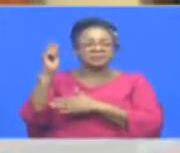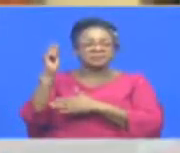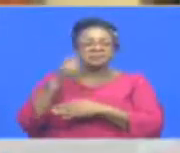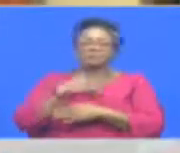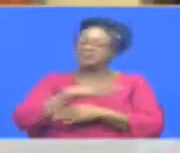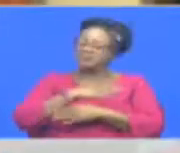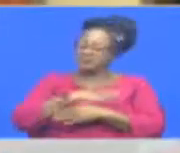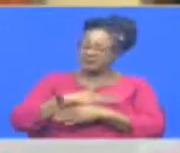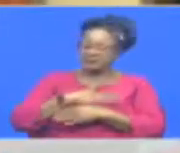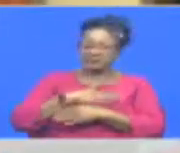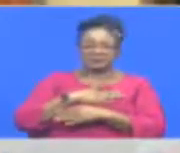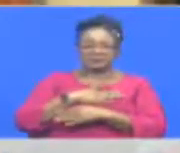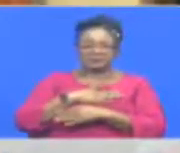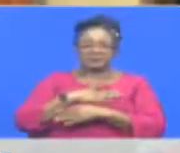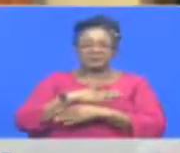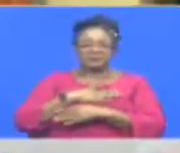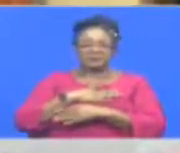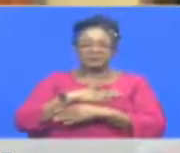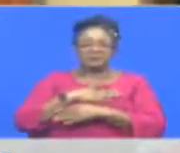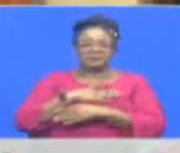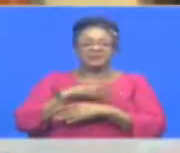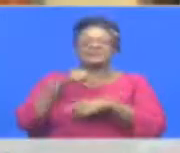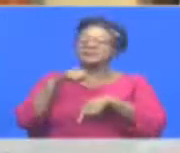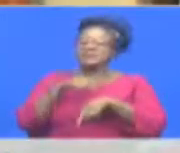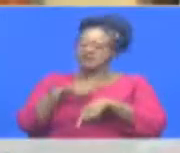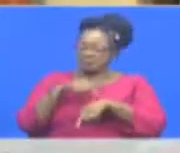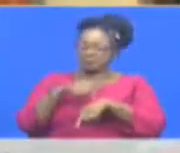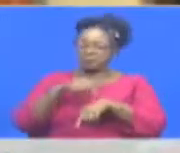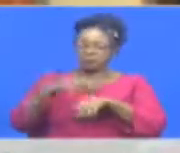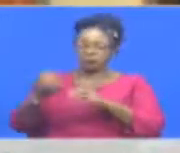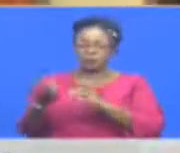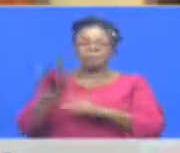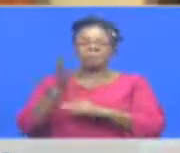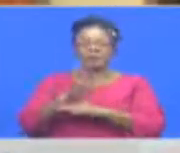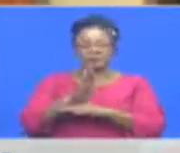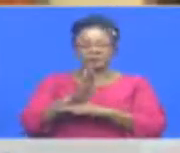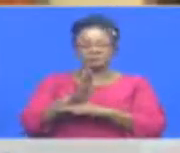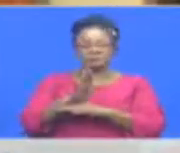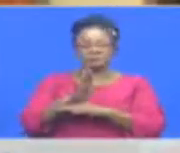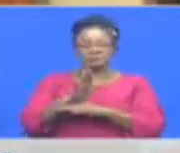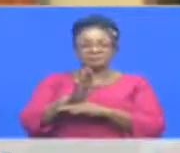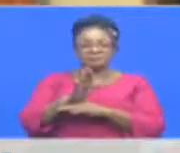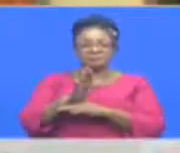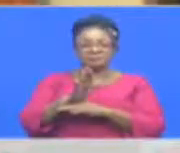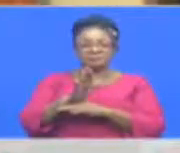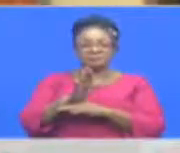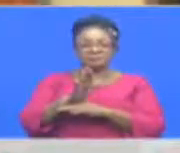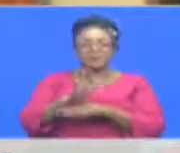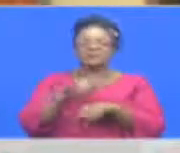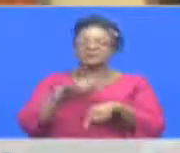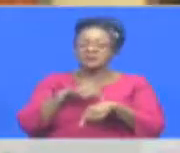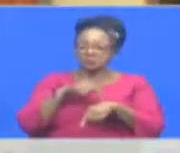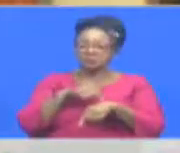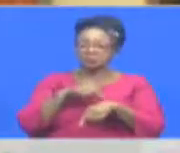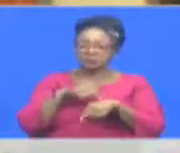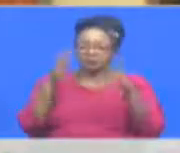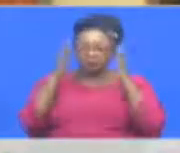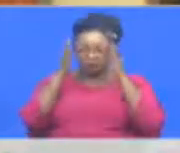kindly, it is time to get back on track. It is time to